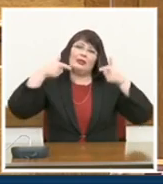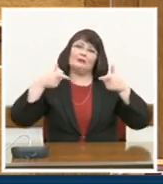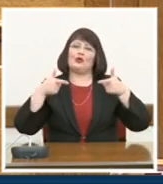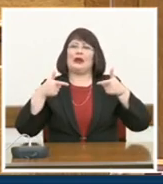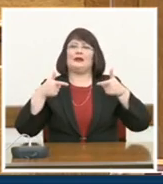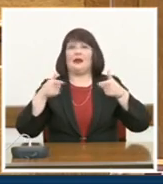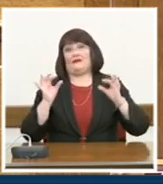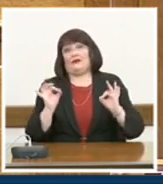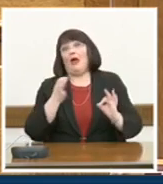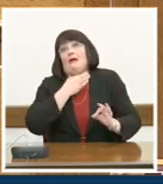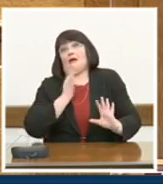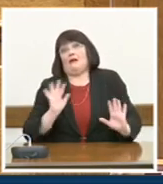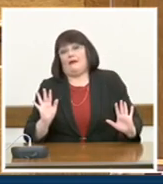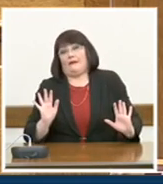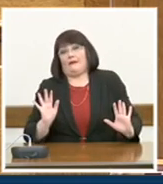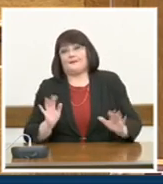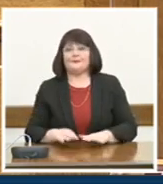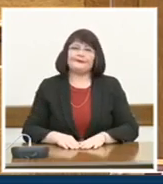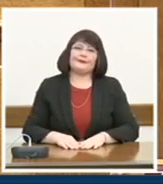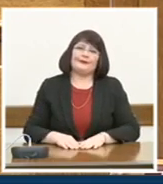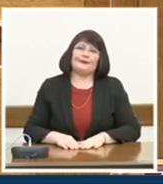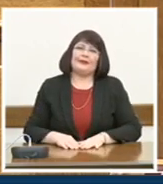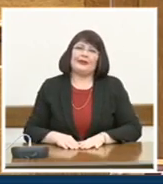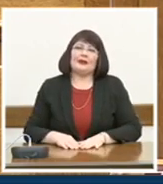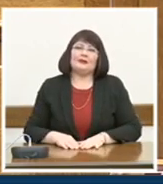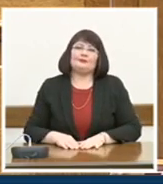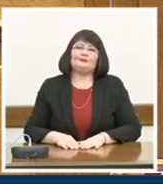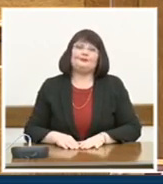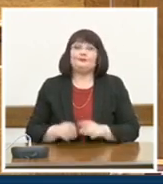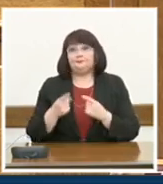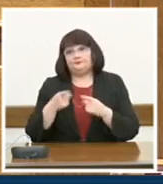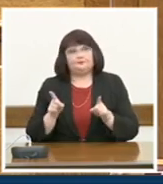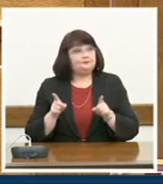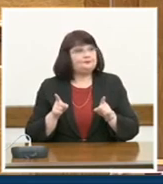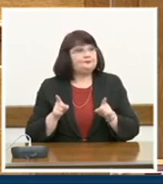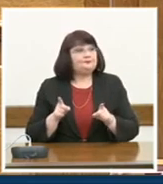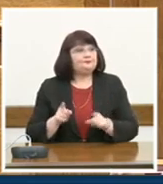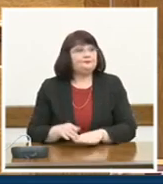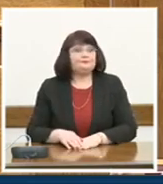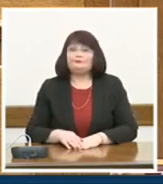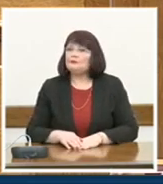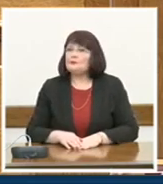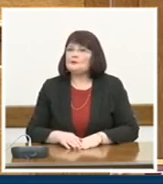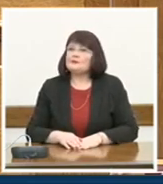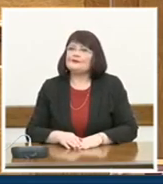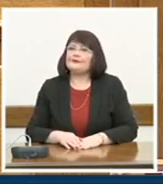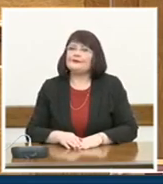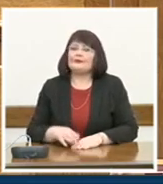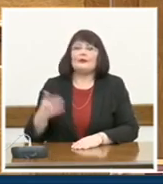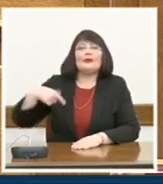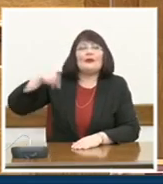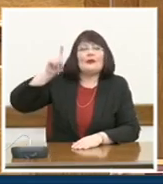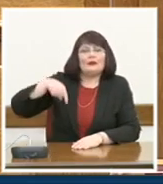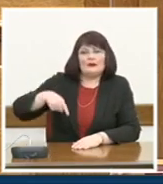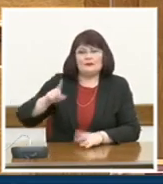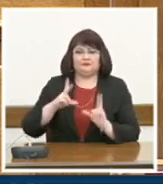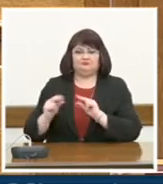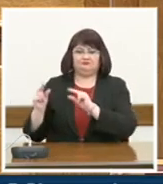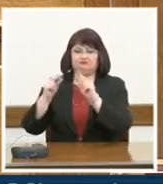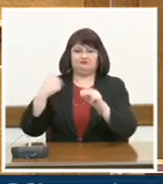εκτός κι αν υπάρχουν κι άλλα σενάρια για να εξηγηθεί αυτή η στάση σας όλες αυτές τις μέρες, όλο αυτό το